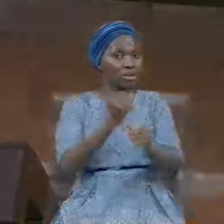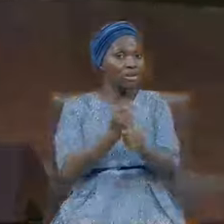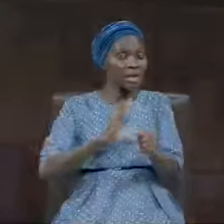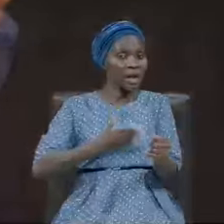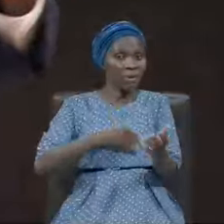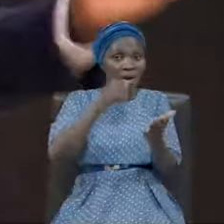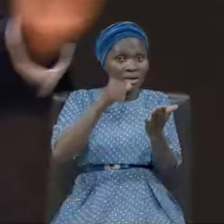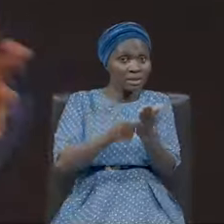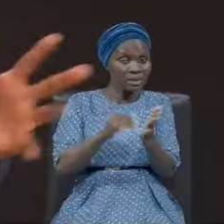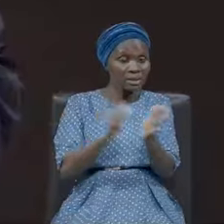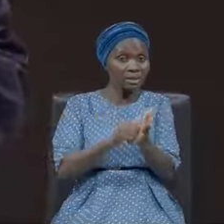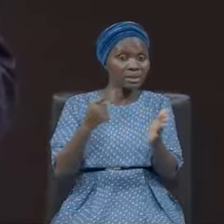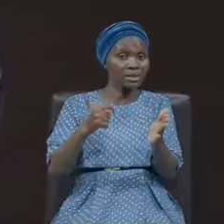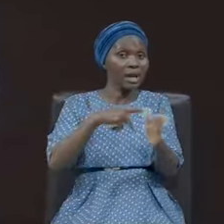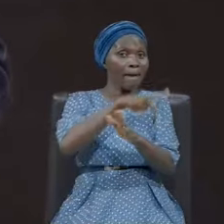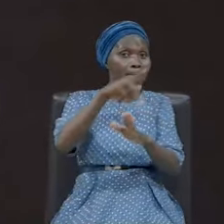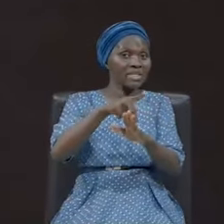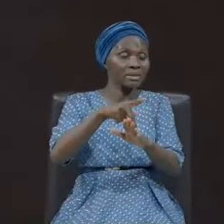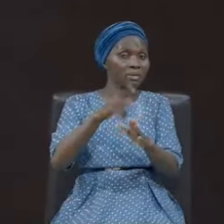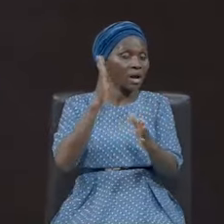Je prenais les lettres